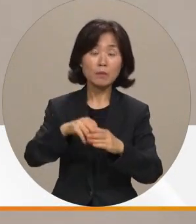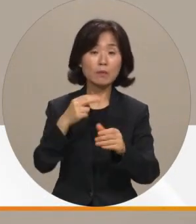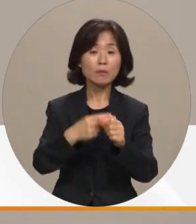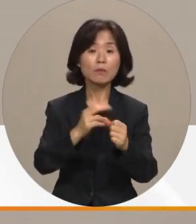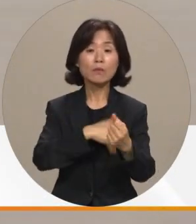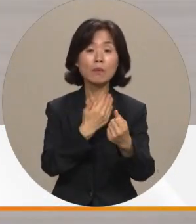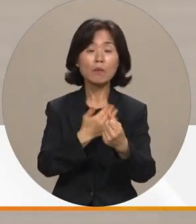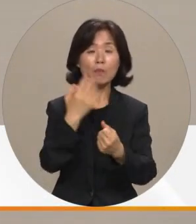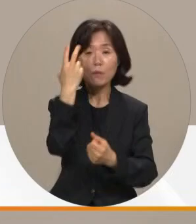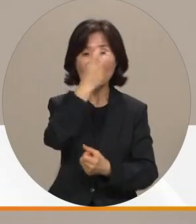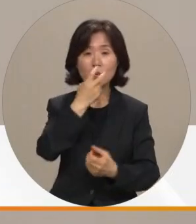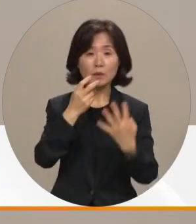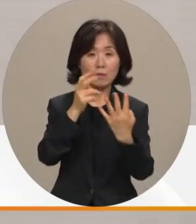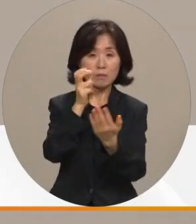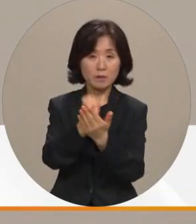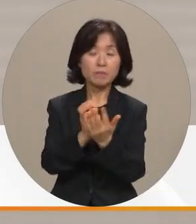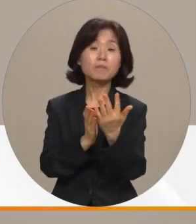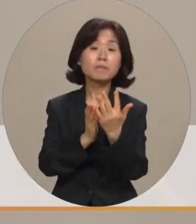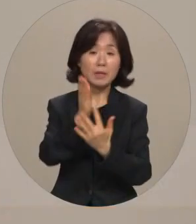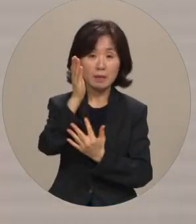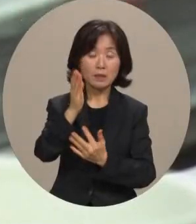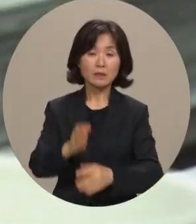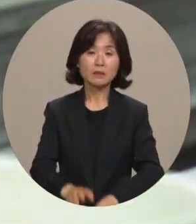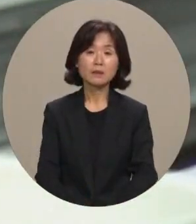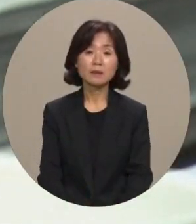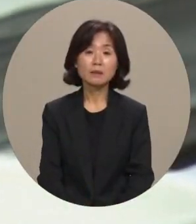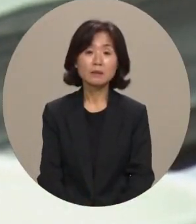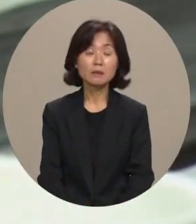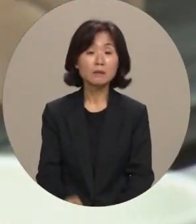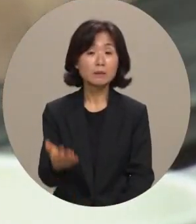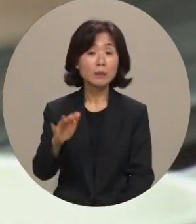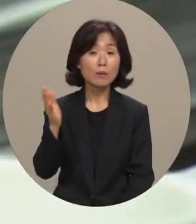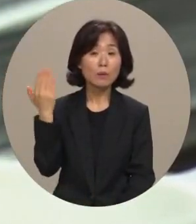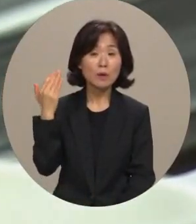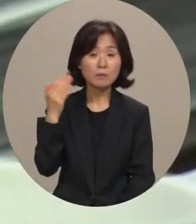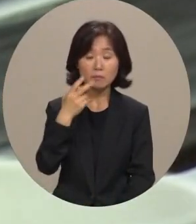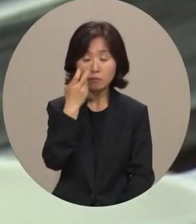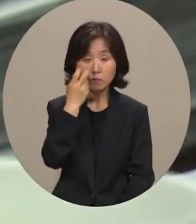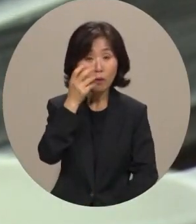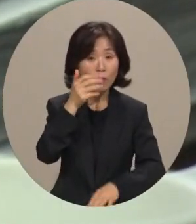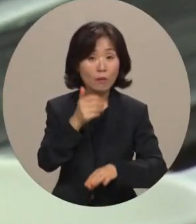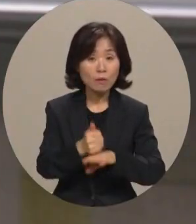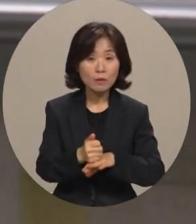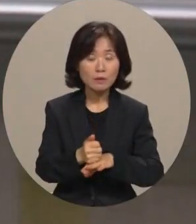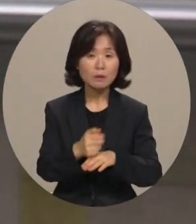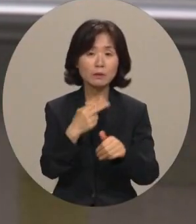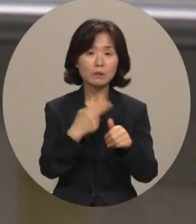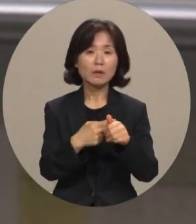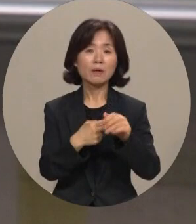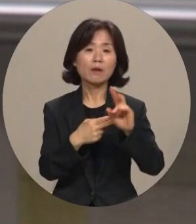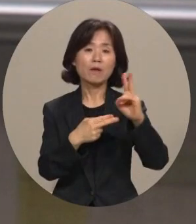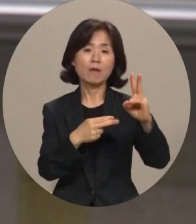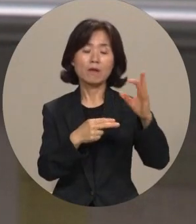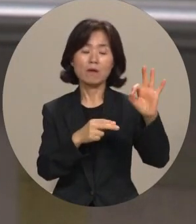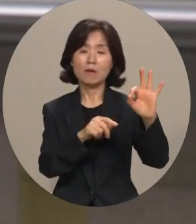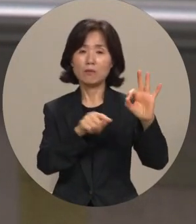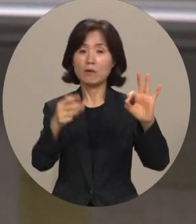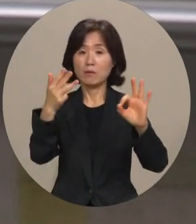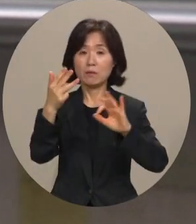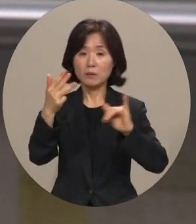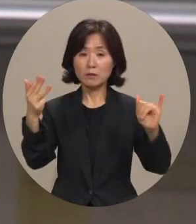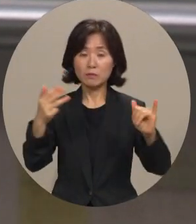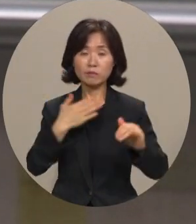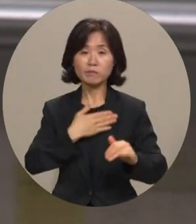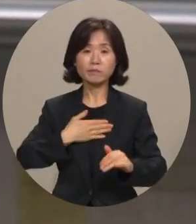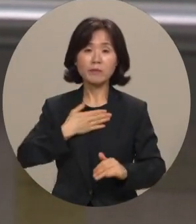교 보호 사법을 통과시켰습니다 하지만 최근 이루진 설문 조사에서도 교사 명 중 여덟 명은